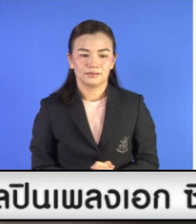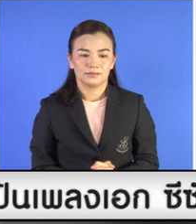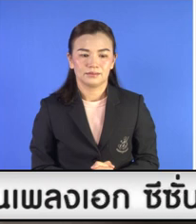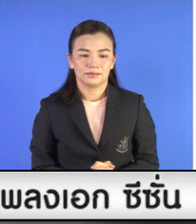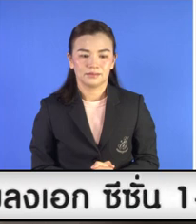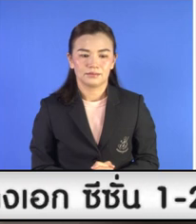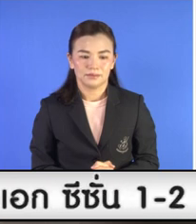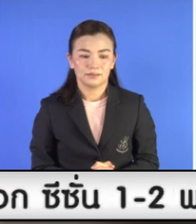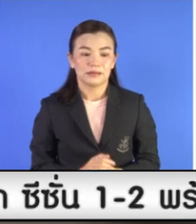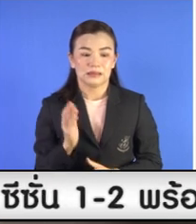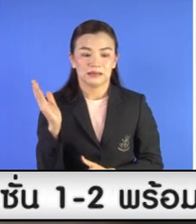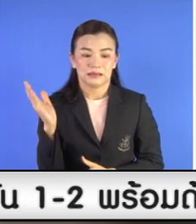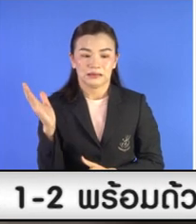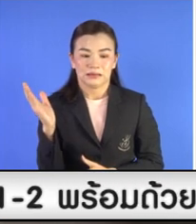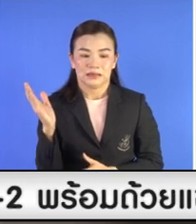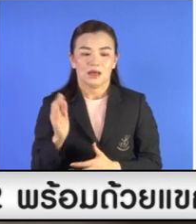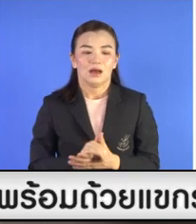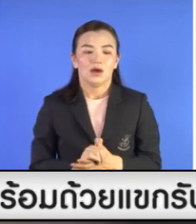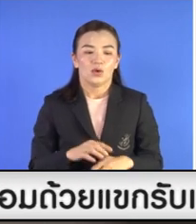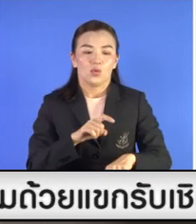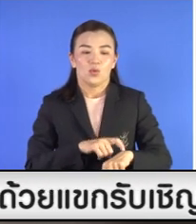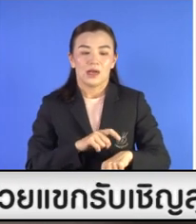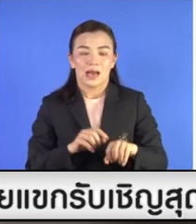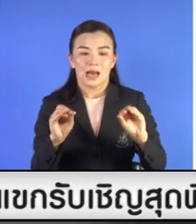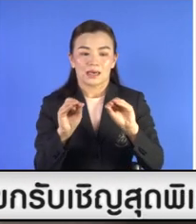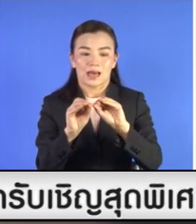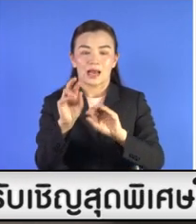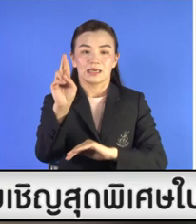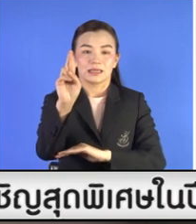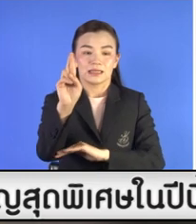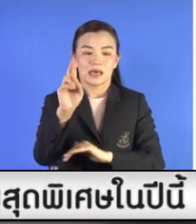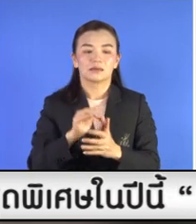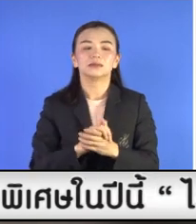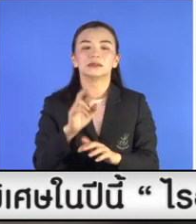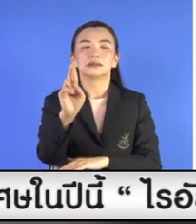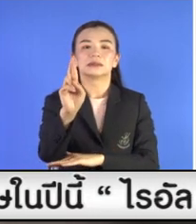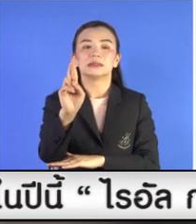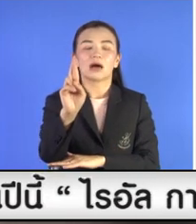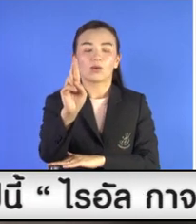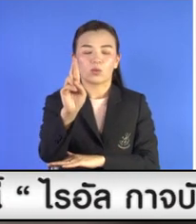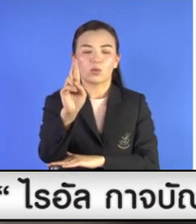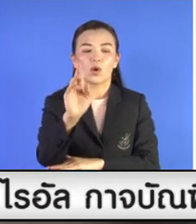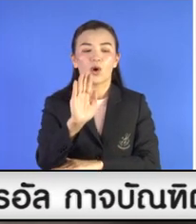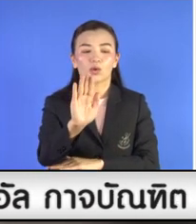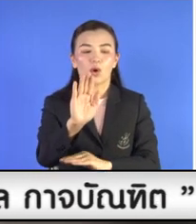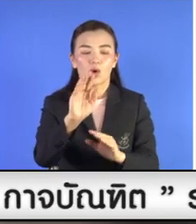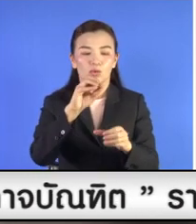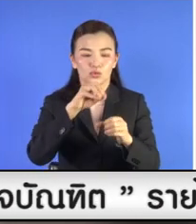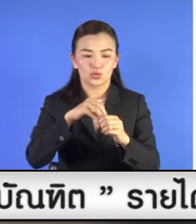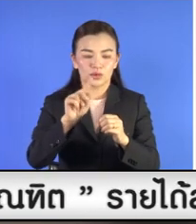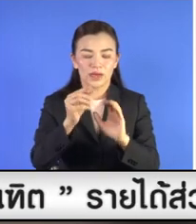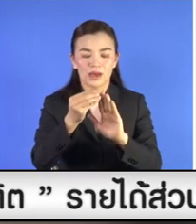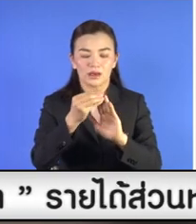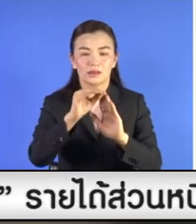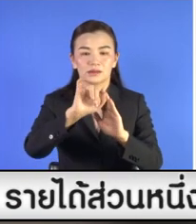นี่นะครับเหตุการณ์นี้ก็มันเกิดขึ้นตอนเวลาเกือบจะเที่ยงแล้วก็เลยเที่ยงไปนะครับต่อเนื่องกันไปในพื้นที่ของตำบลสันปูเลยอำเภอดอยสะเ